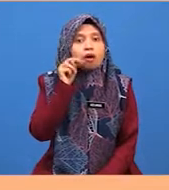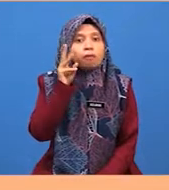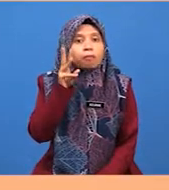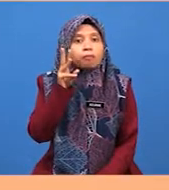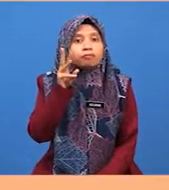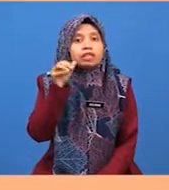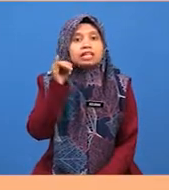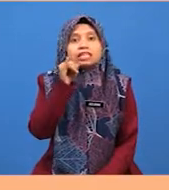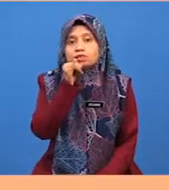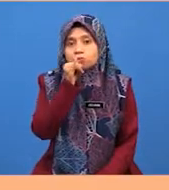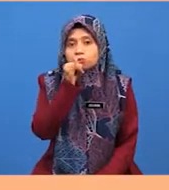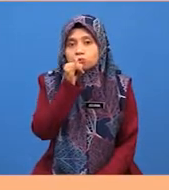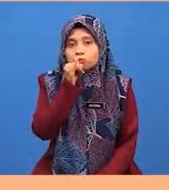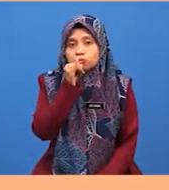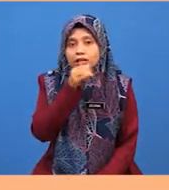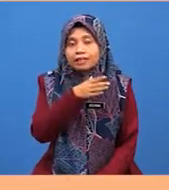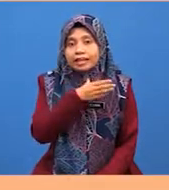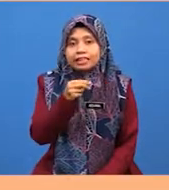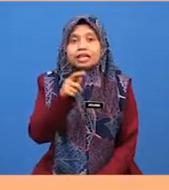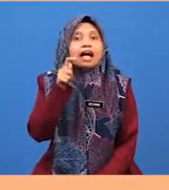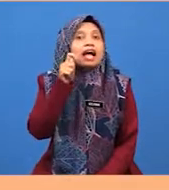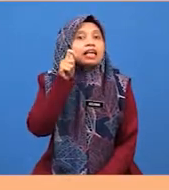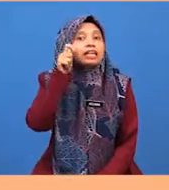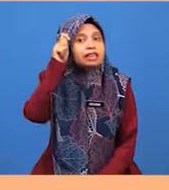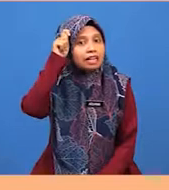Ibu, Tana.